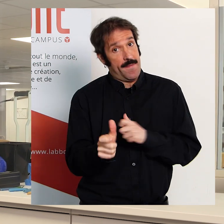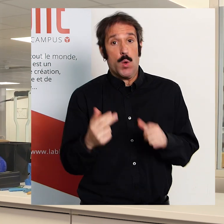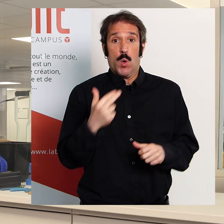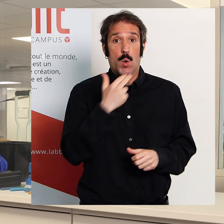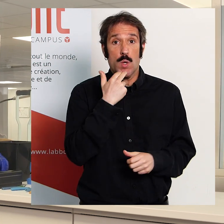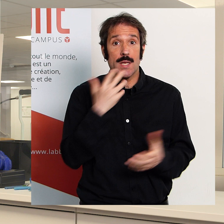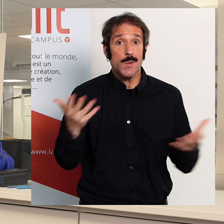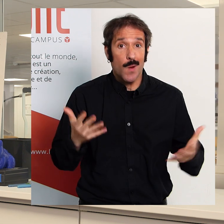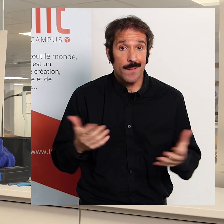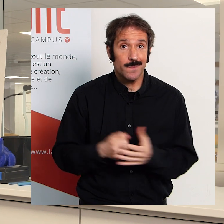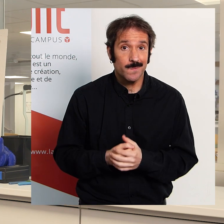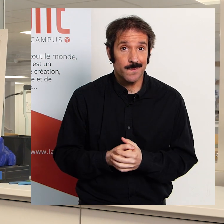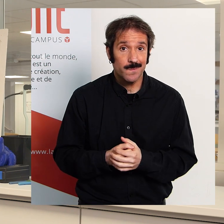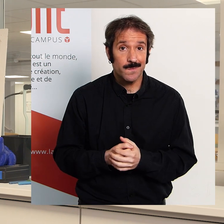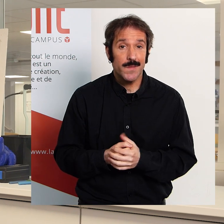je vais devoir utiliser